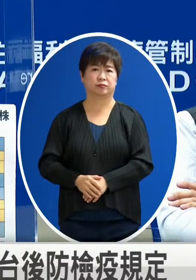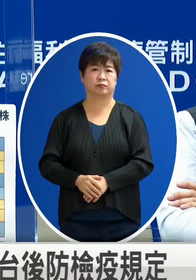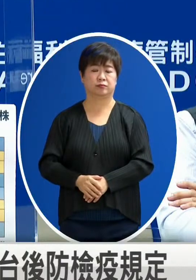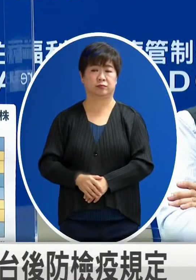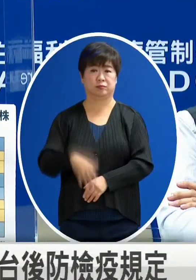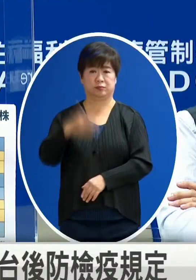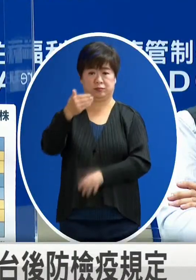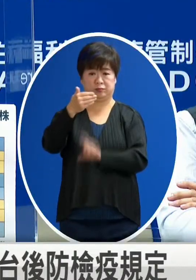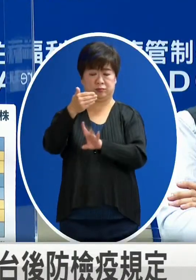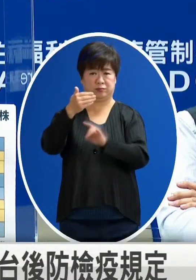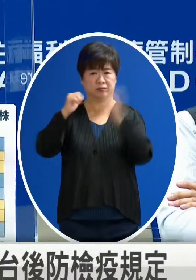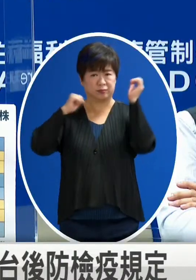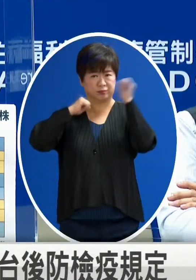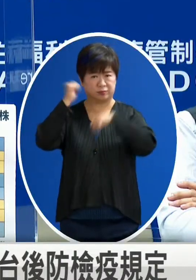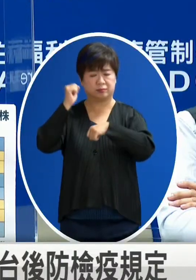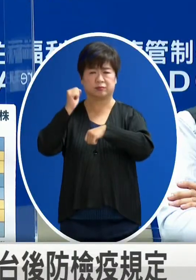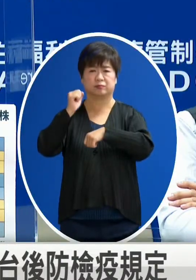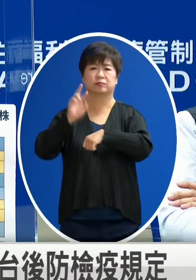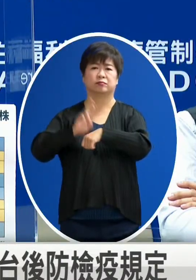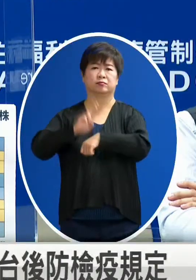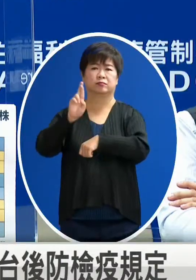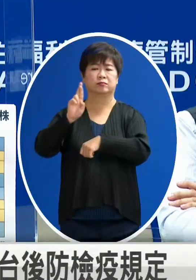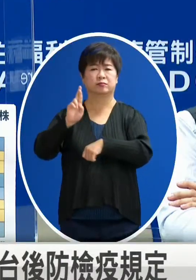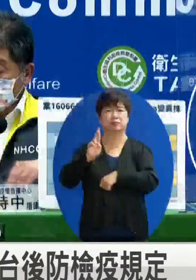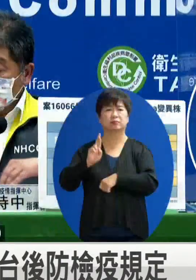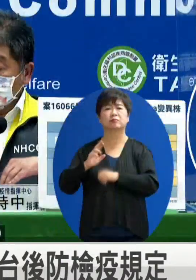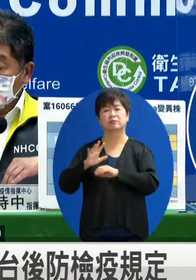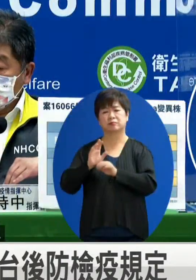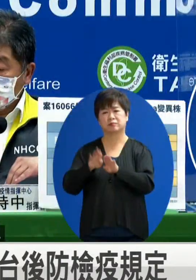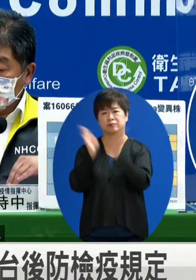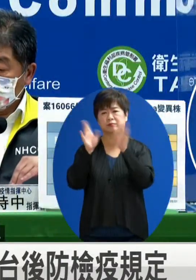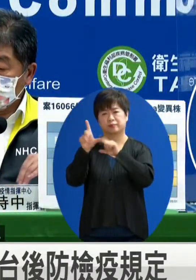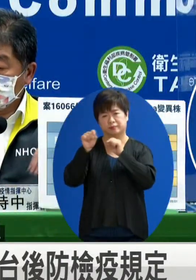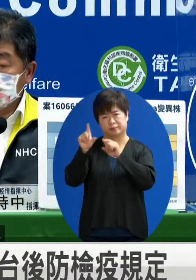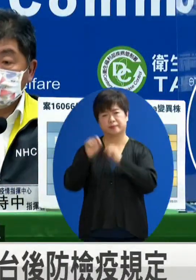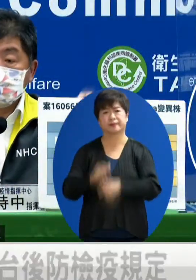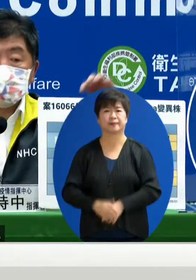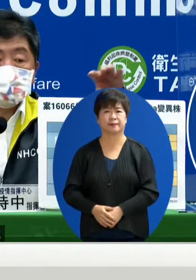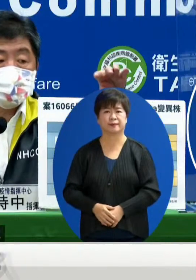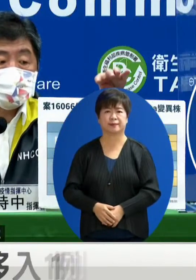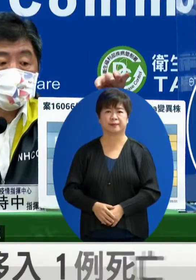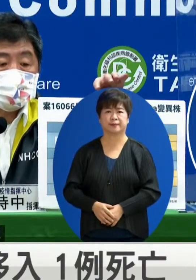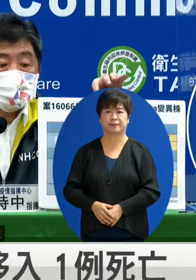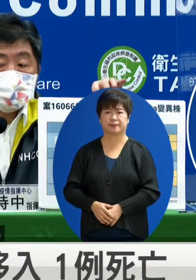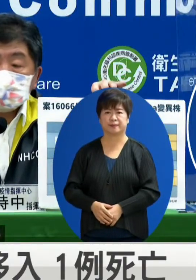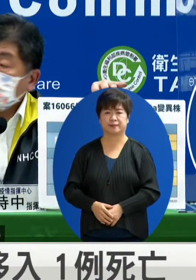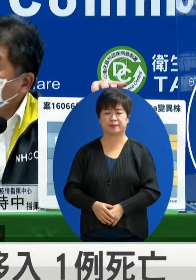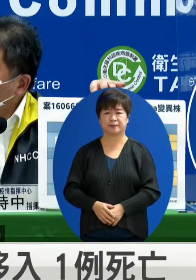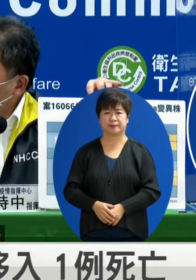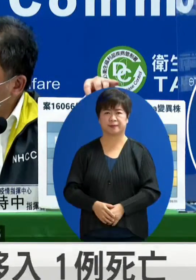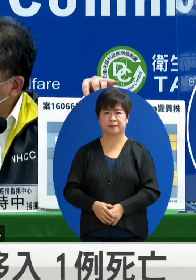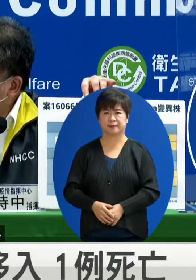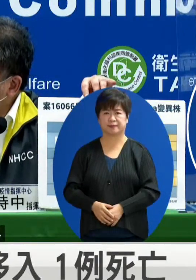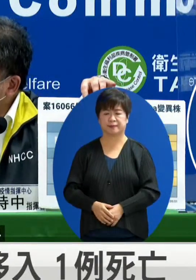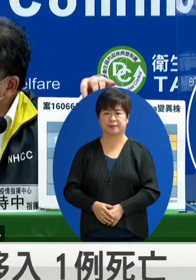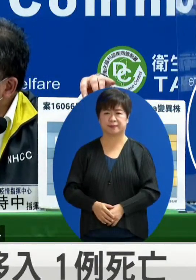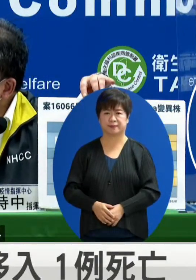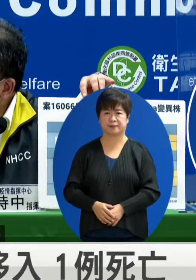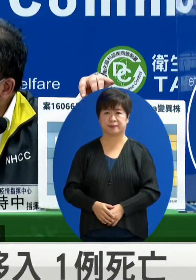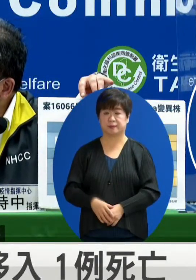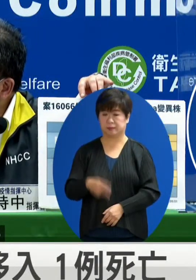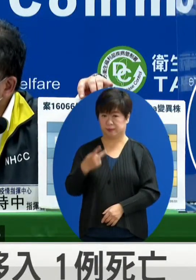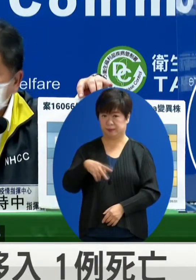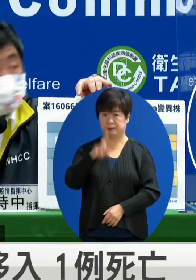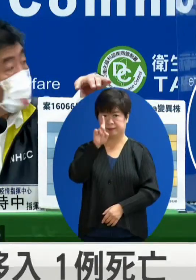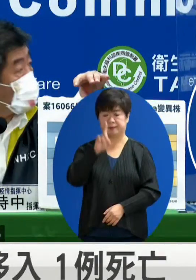9月15号零时起啊就开始来做。 那另外